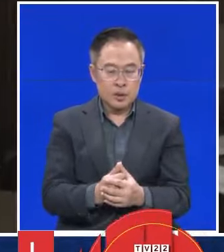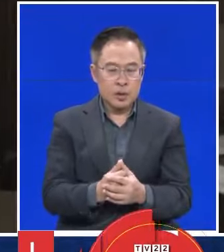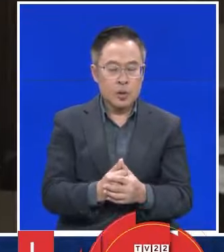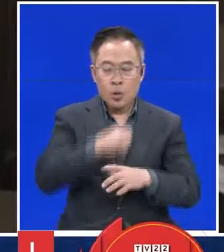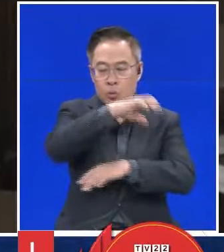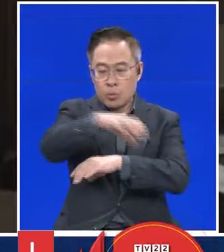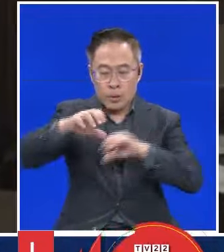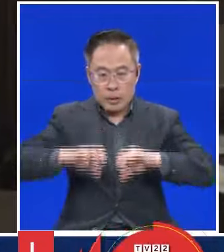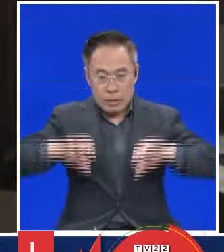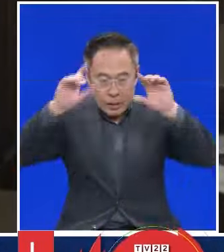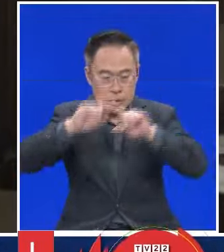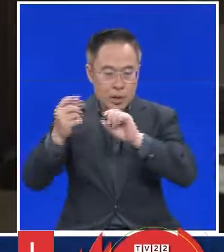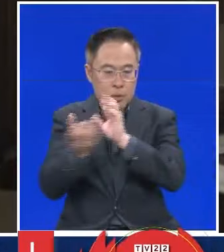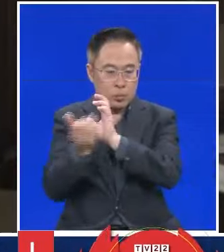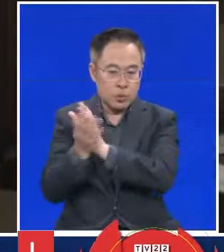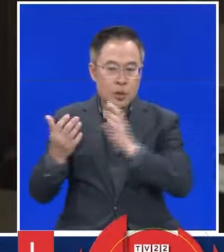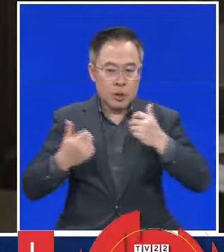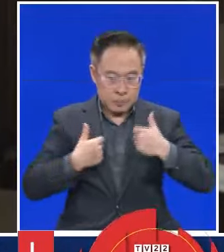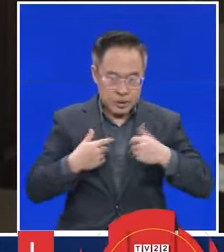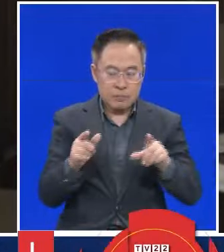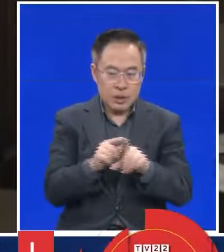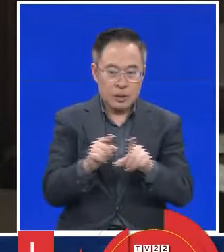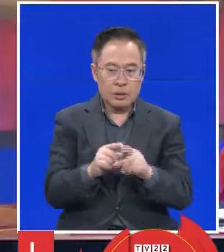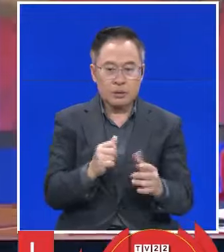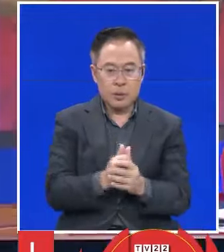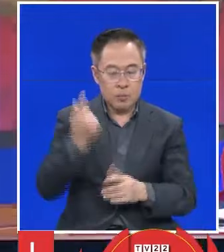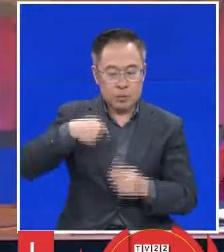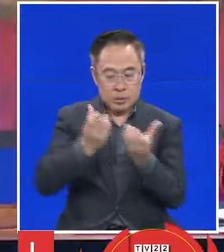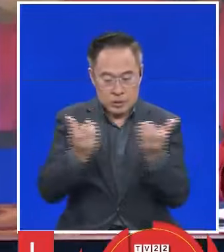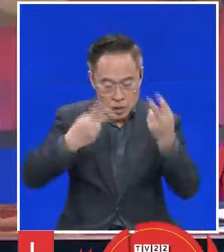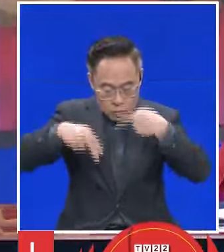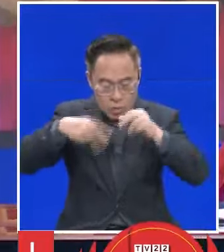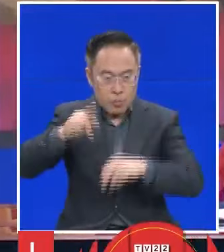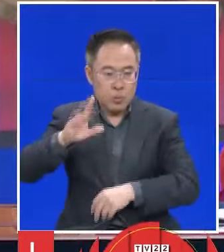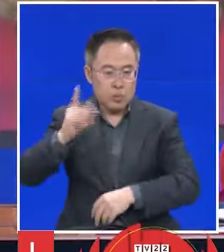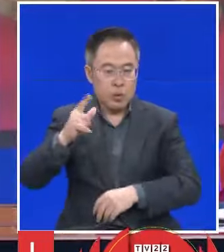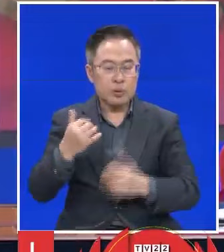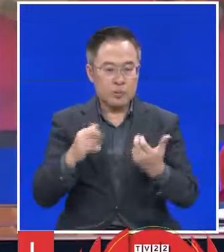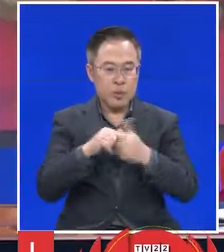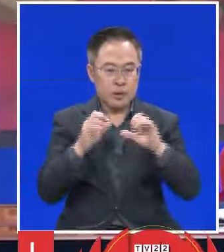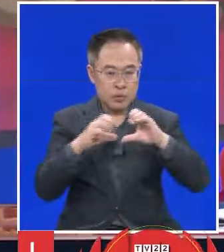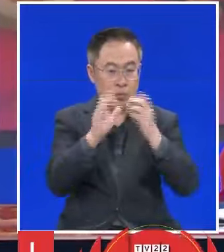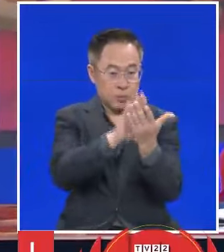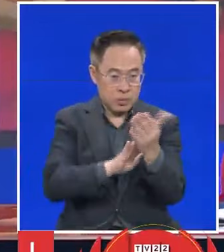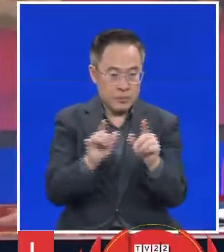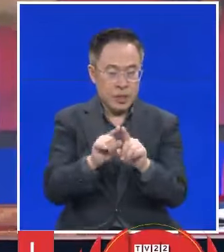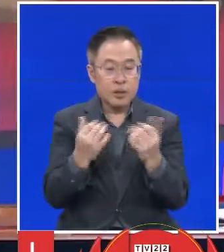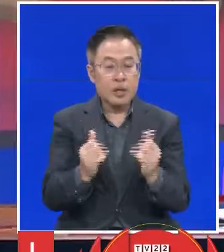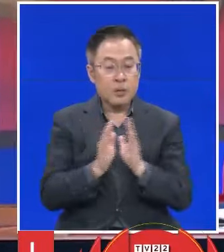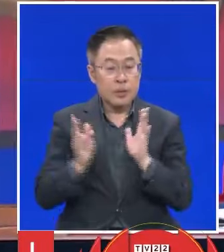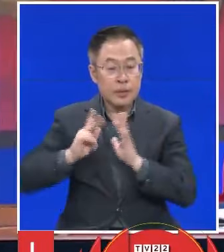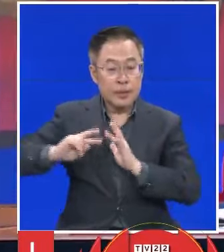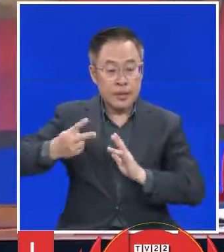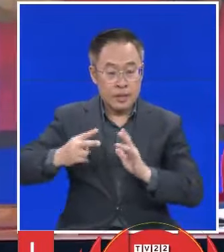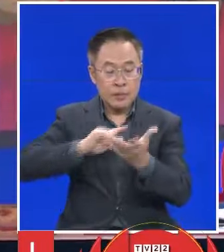านเหมือนกันนะฮะแล้วถ้าเกิดผลลัพธ์ออกมาทางไม่ดีก็ถือว่าเป็นเรื่องใหญ่เลยของทางภูมิใจไทยครับ ค่ะเอาล่ะค่ะช่วงนี้ก็ต้องขอบคุณล่าม